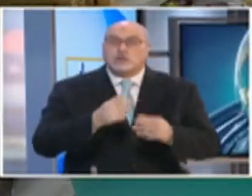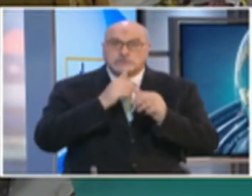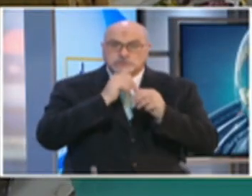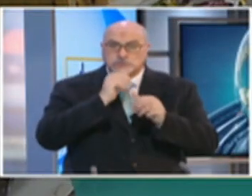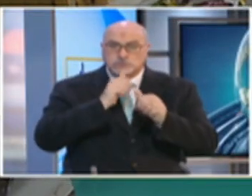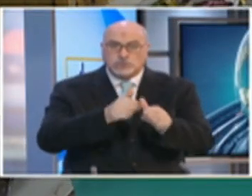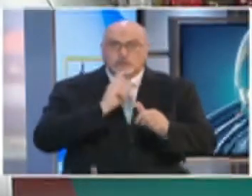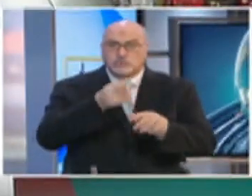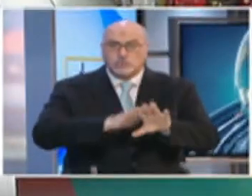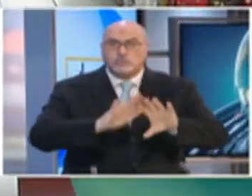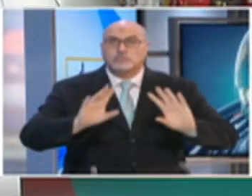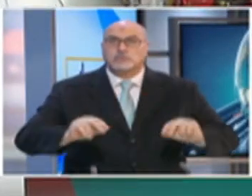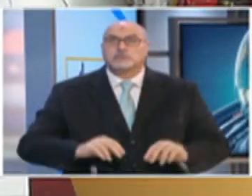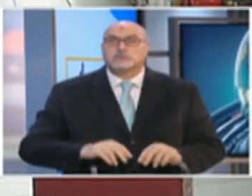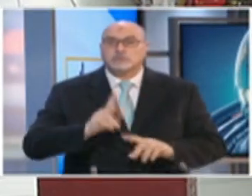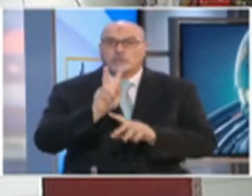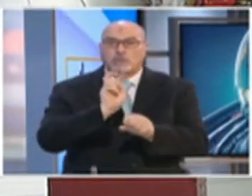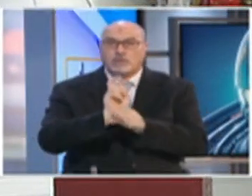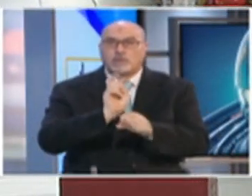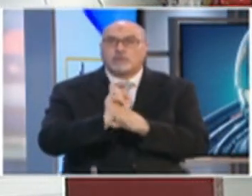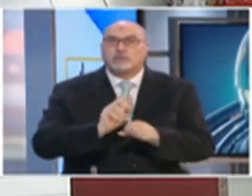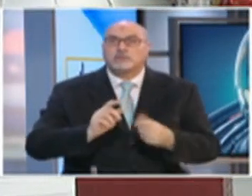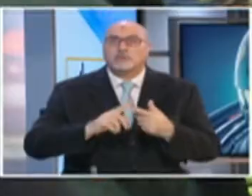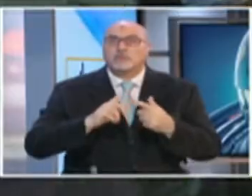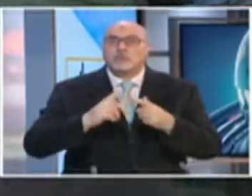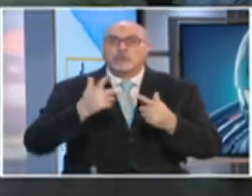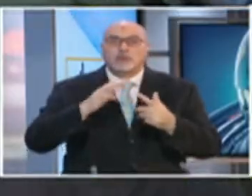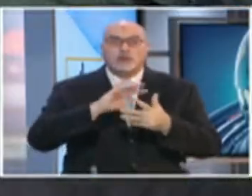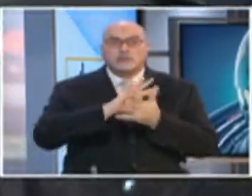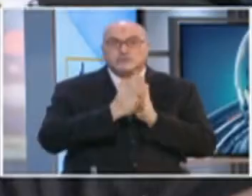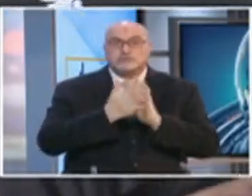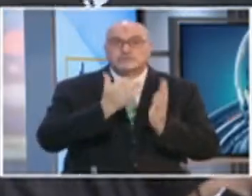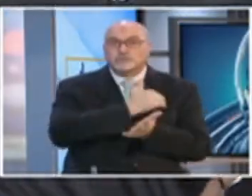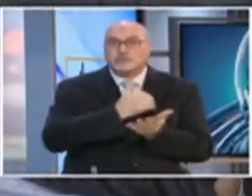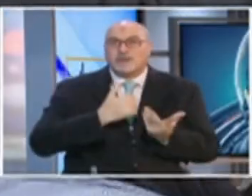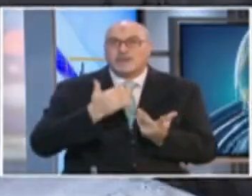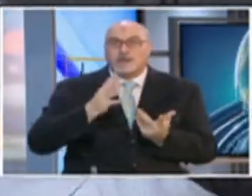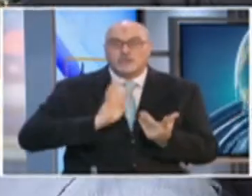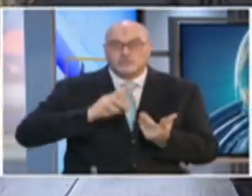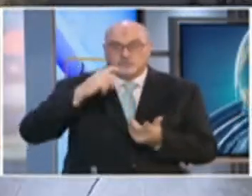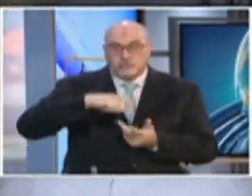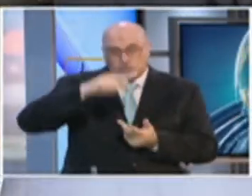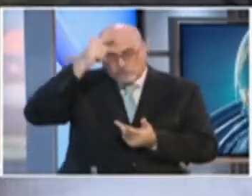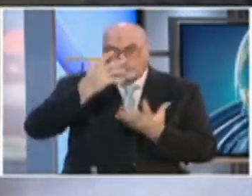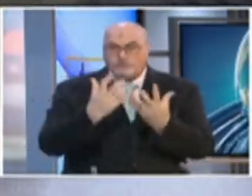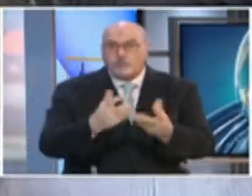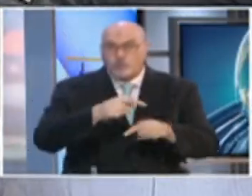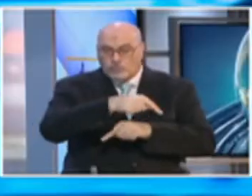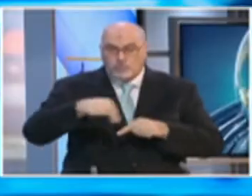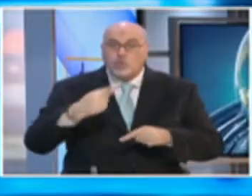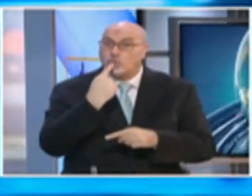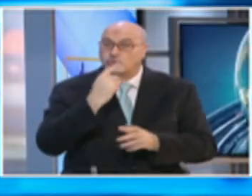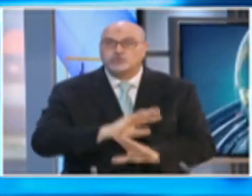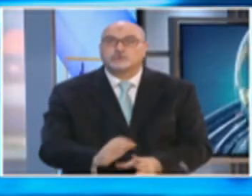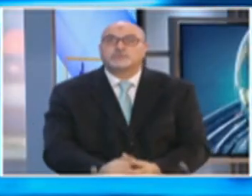الإجراءات ميدانيا يحافظ على الطابع الاجتماعي الذي يعتبره رئيس الجمهورية خط أحمر.